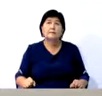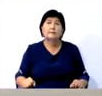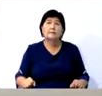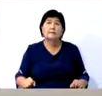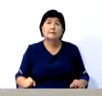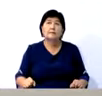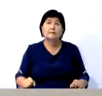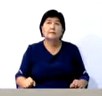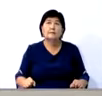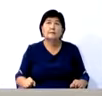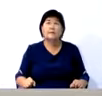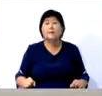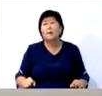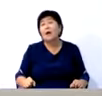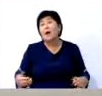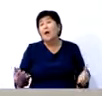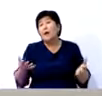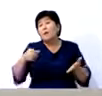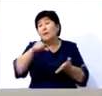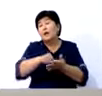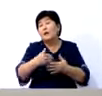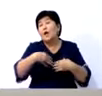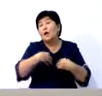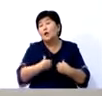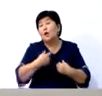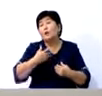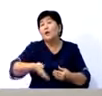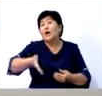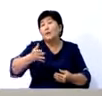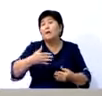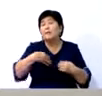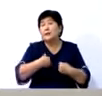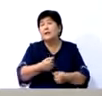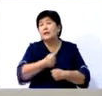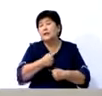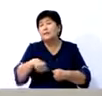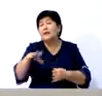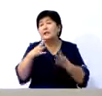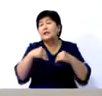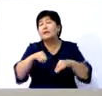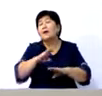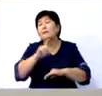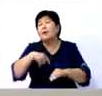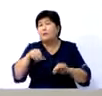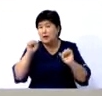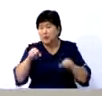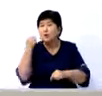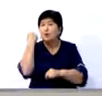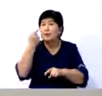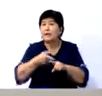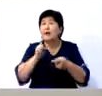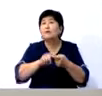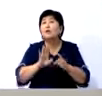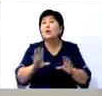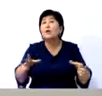дмитрий кравцов приняли участие в траурном митинге выражаем соболезнования семьям погибших мы сможем победить этот вирус